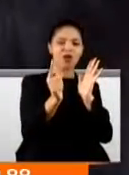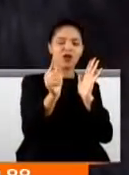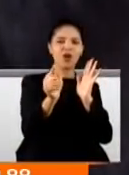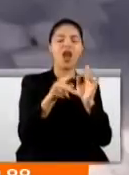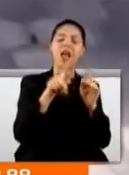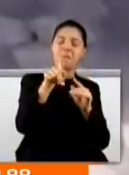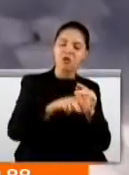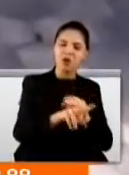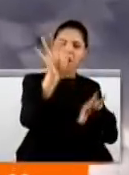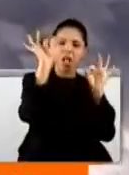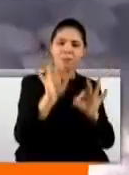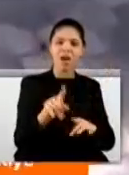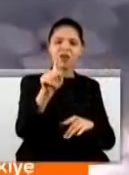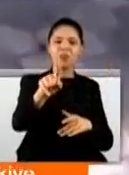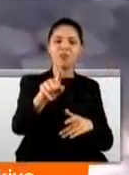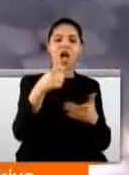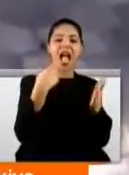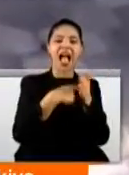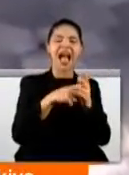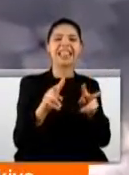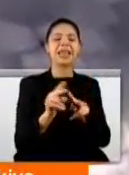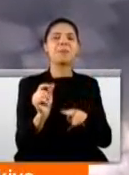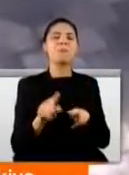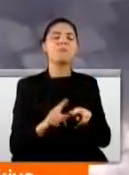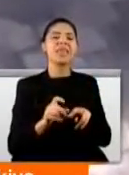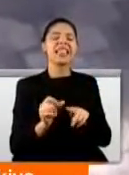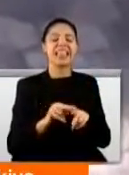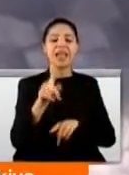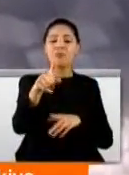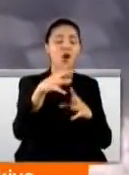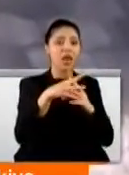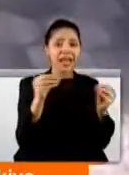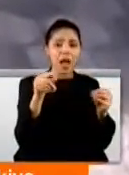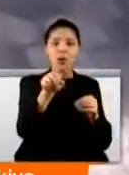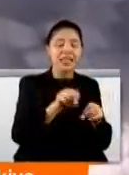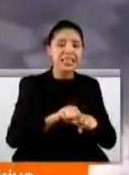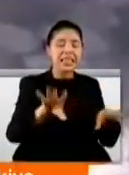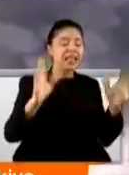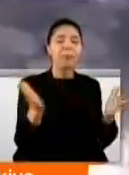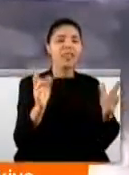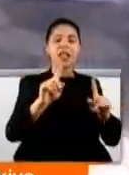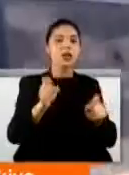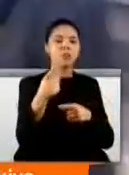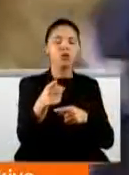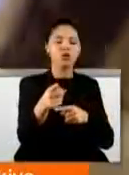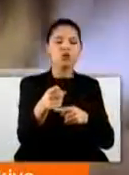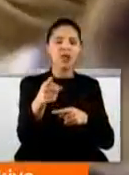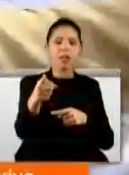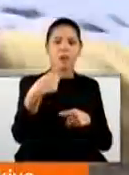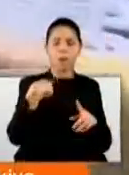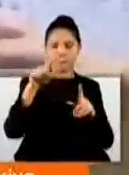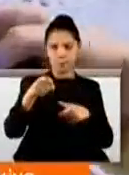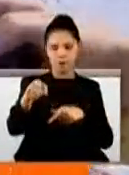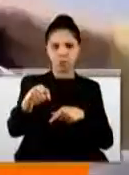sloganıyla yola çıktık adı da minik pixonic kayboldu diyelim Bu sistem Onun nasıl bulacağız bulduk